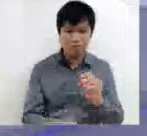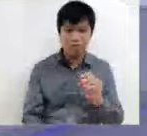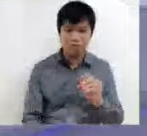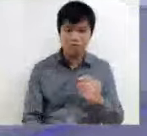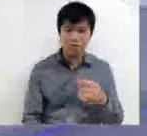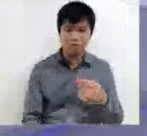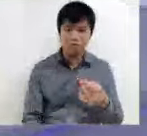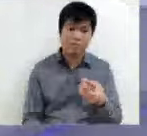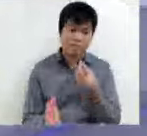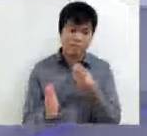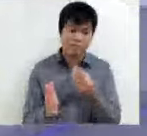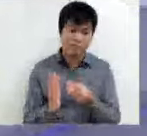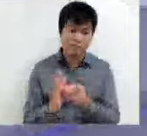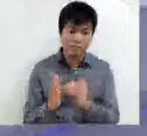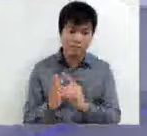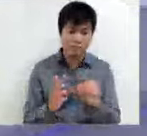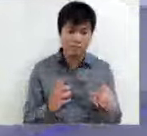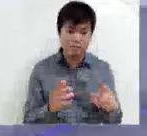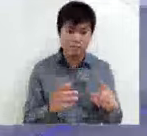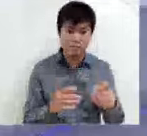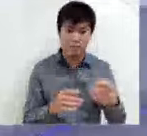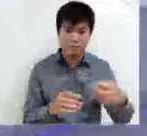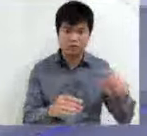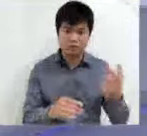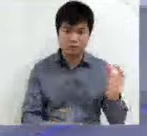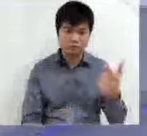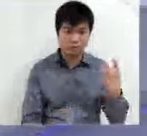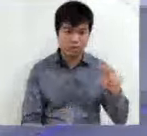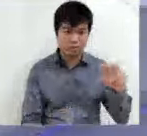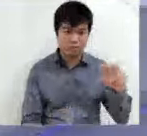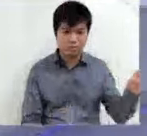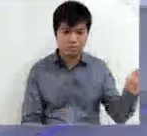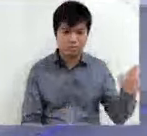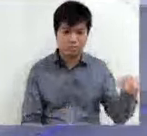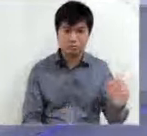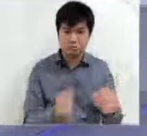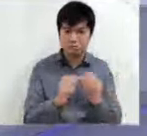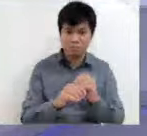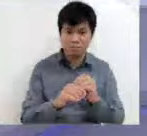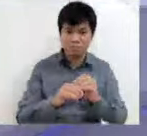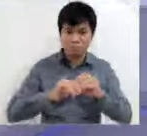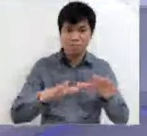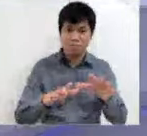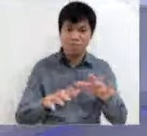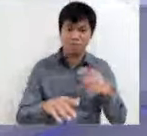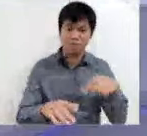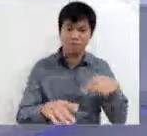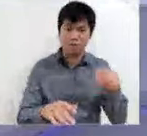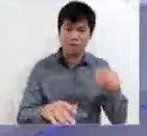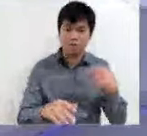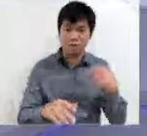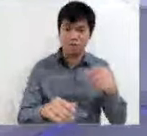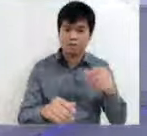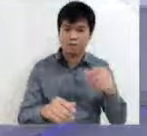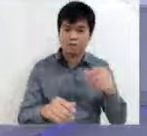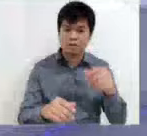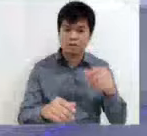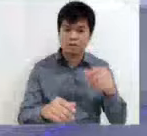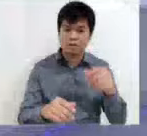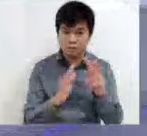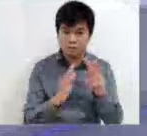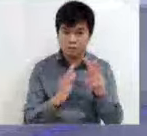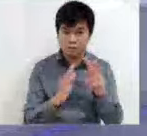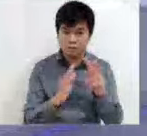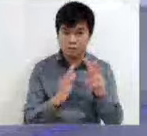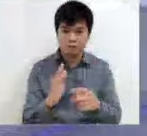lang nang pausuhin niya ng online streamer na si Kai Senat ang post niya sa kaniyang video, Riz Tips.